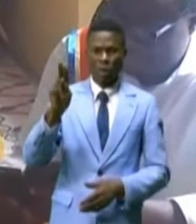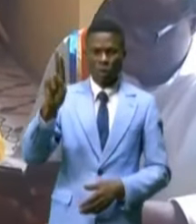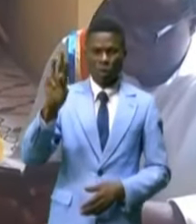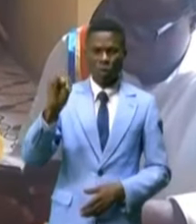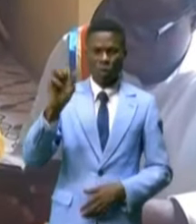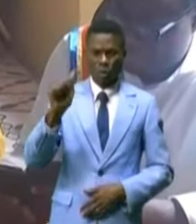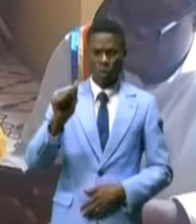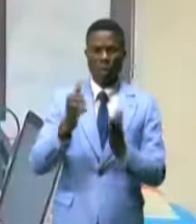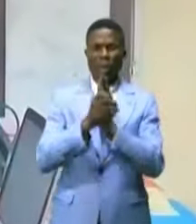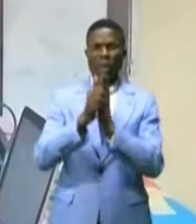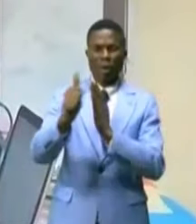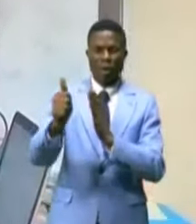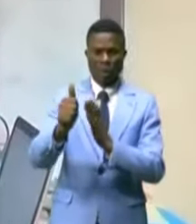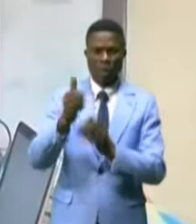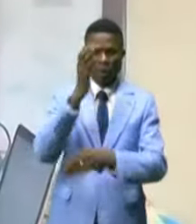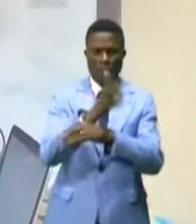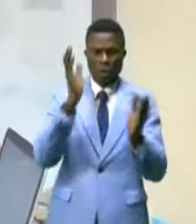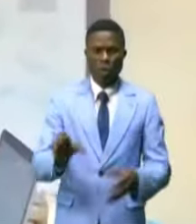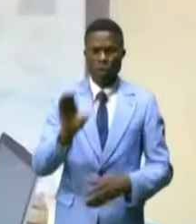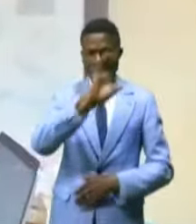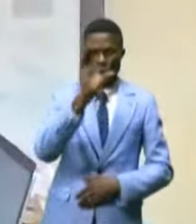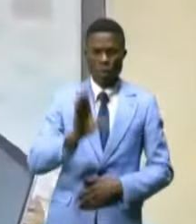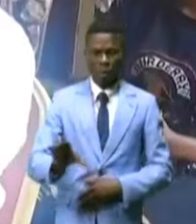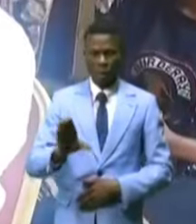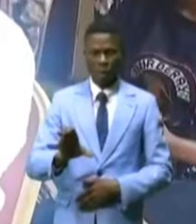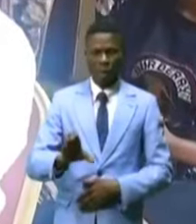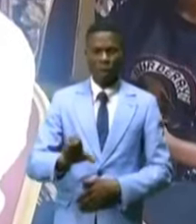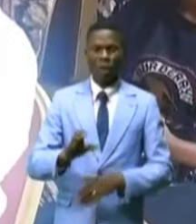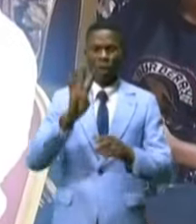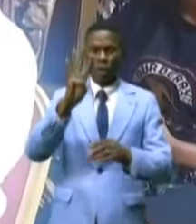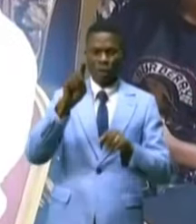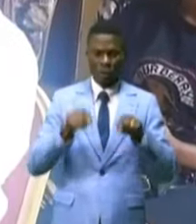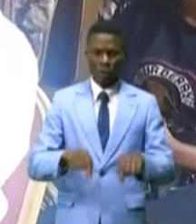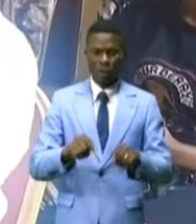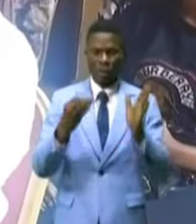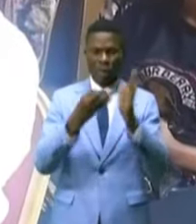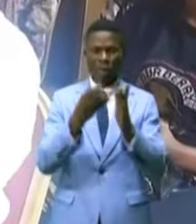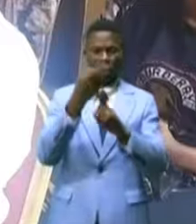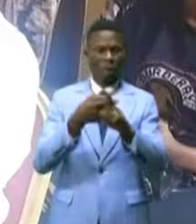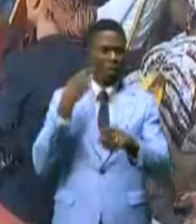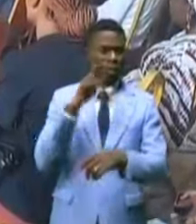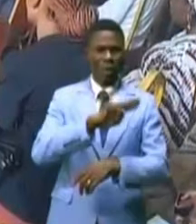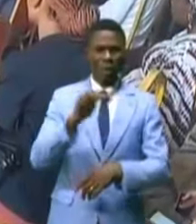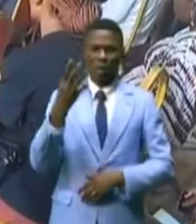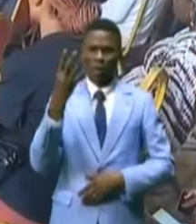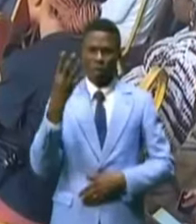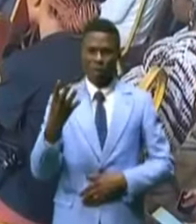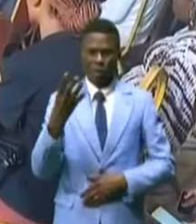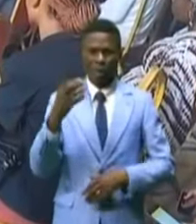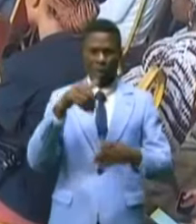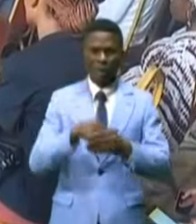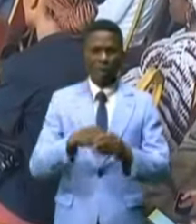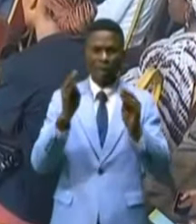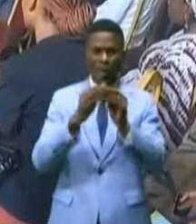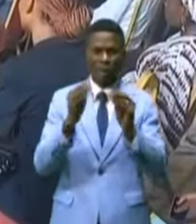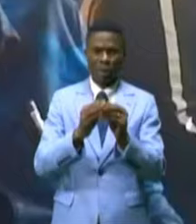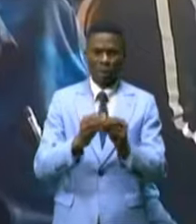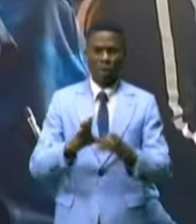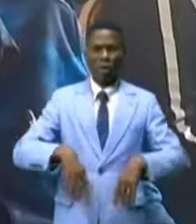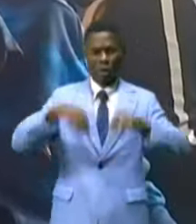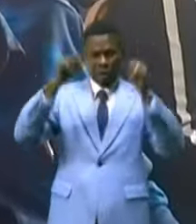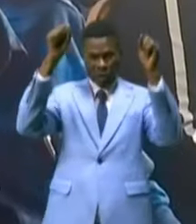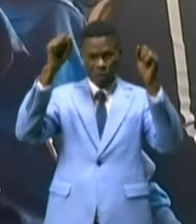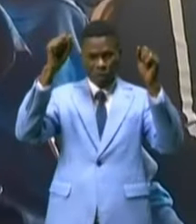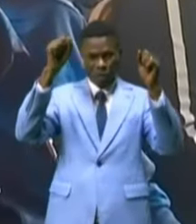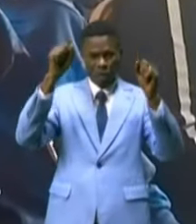en qualité des conseillers communaux a eu lieu ce jeudi 7 mars 2024 au cours de la plénière de validation